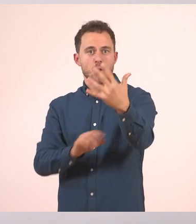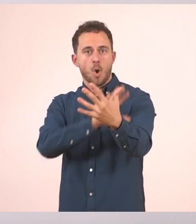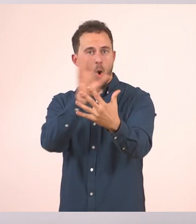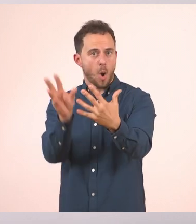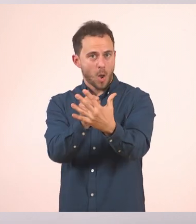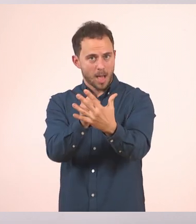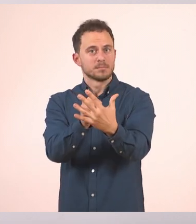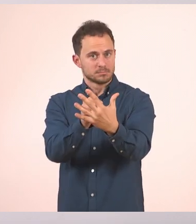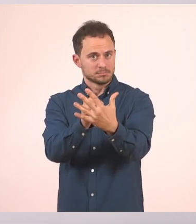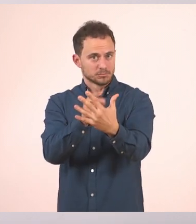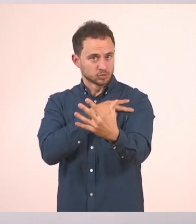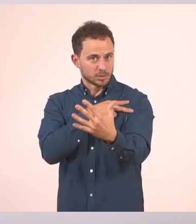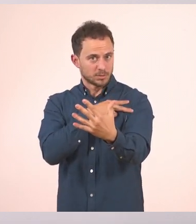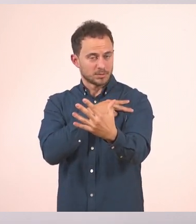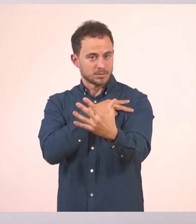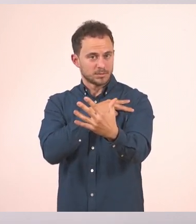1, 2, 3, 4, 5. Συμφωνείτε?